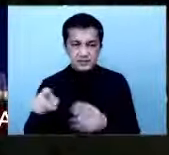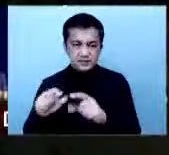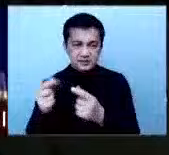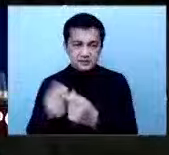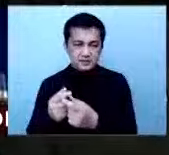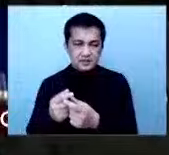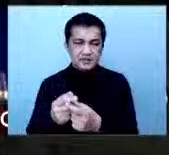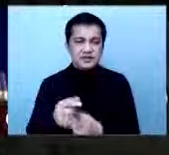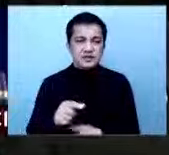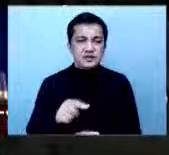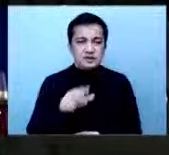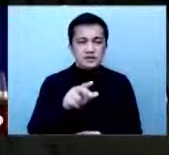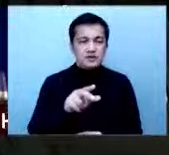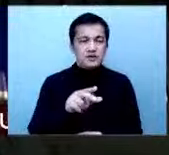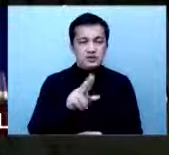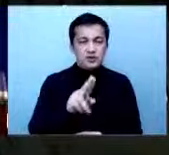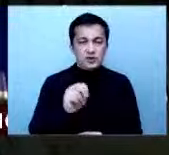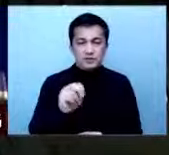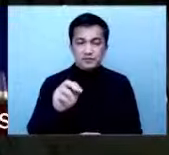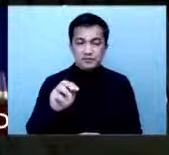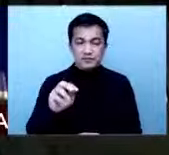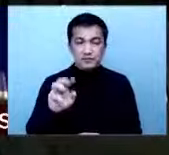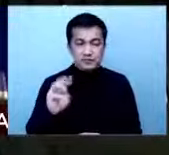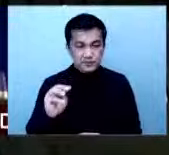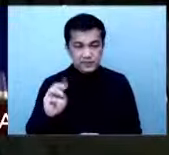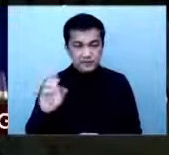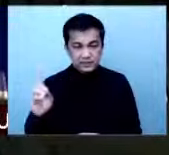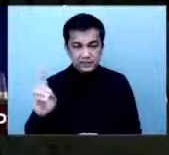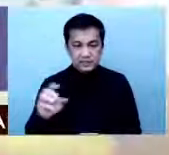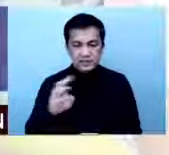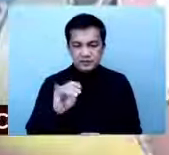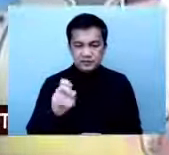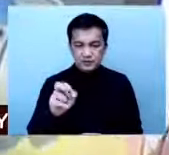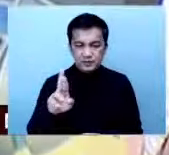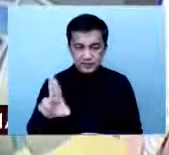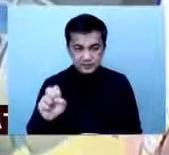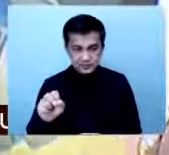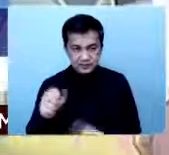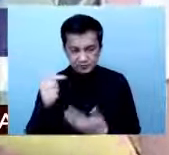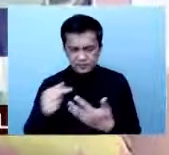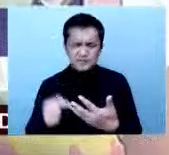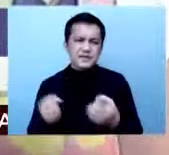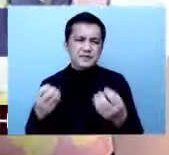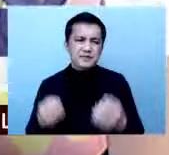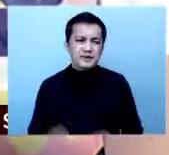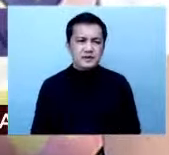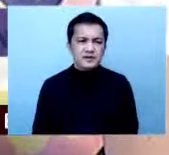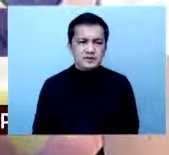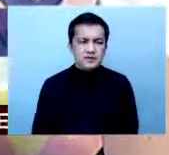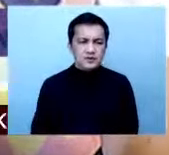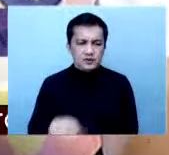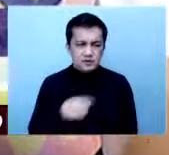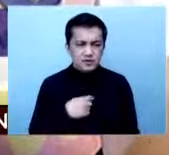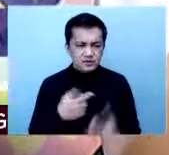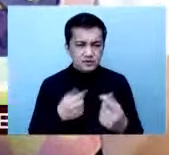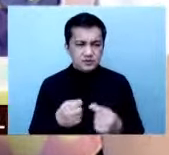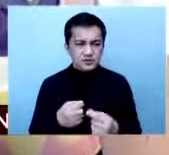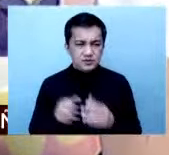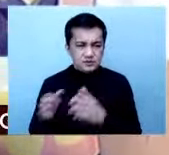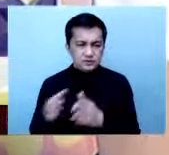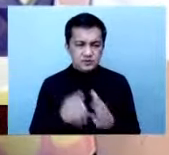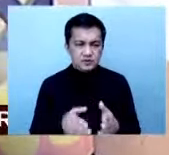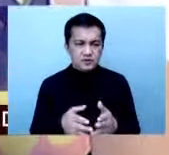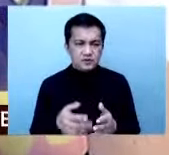universal motion dancers the maneuvers at marami pang iba sobrang saya po namin in a way na kahit na po